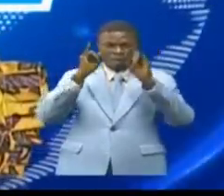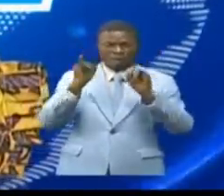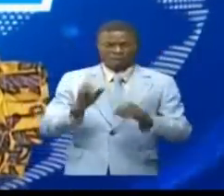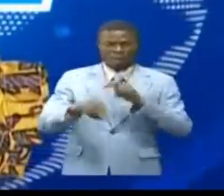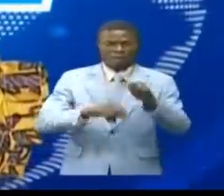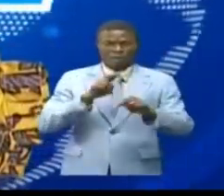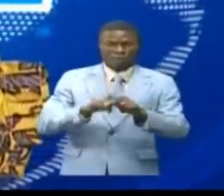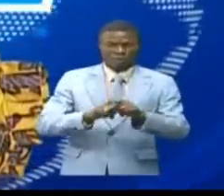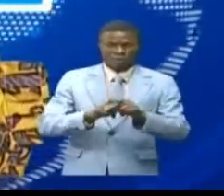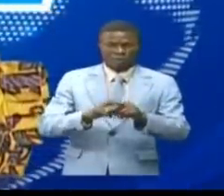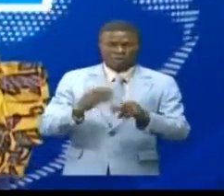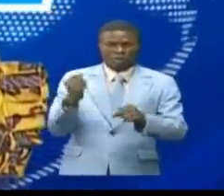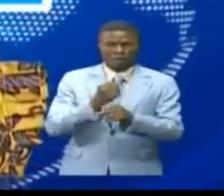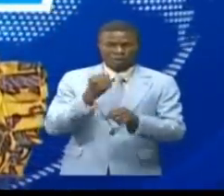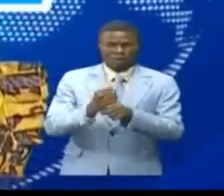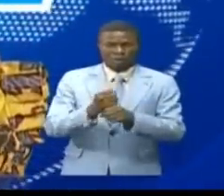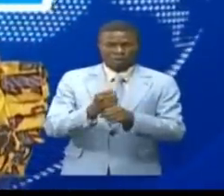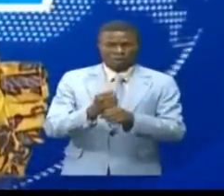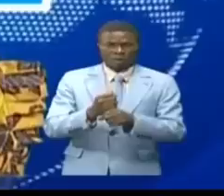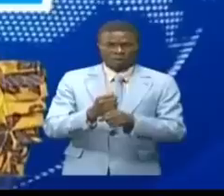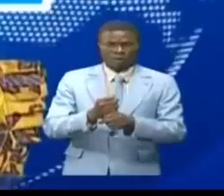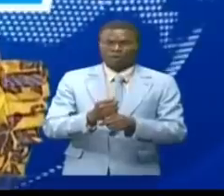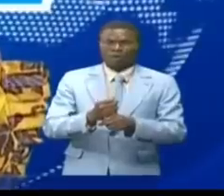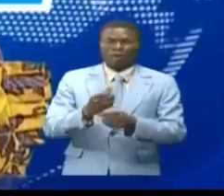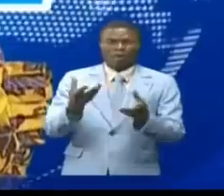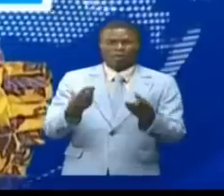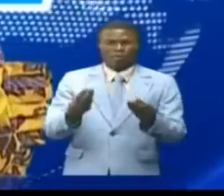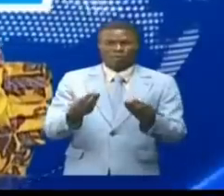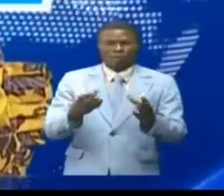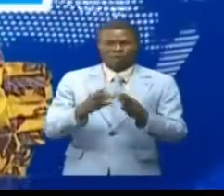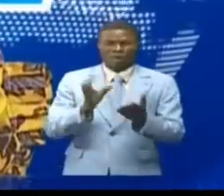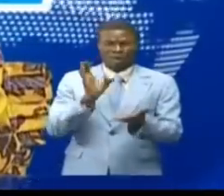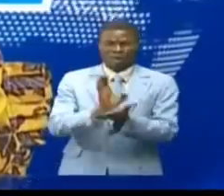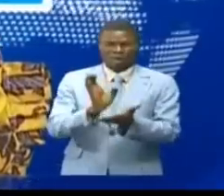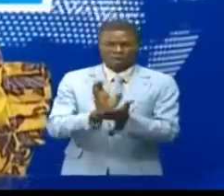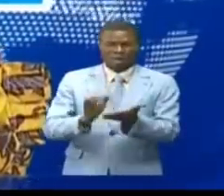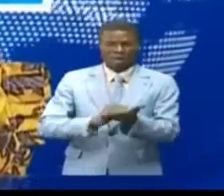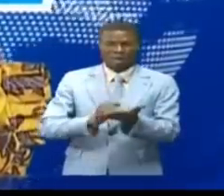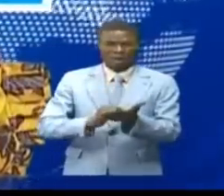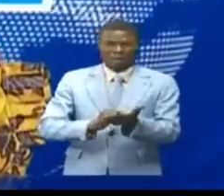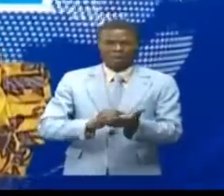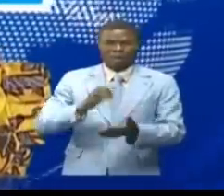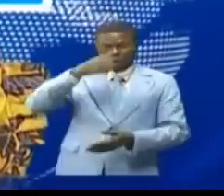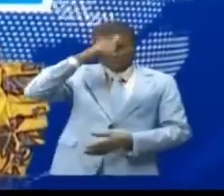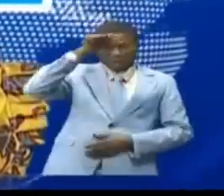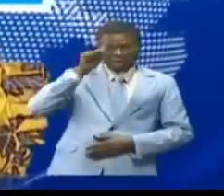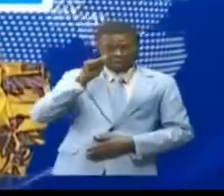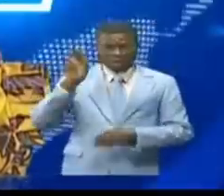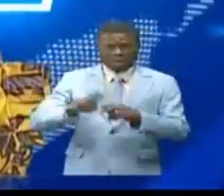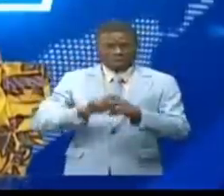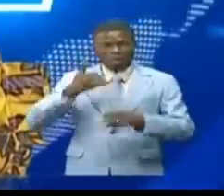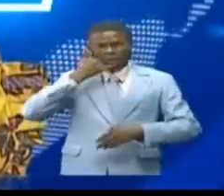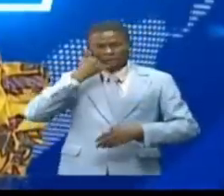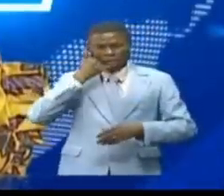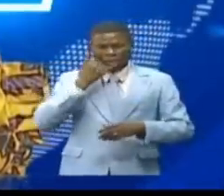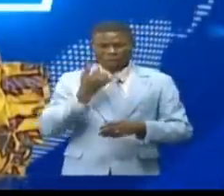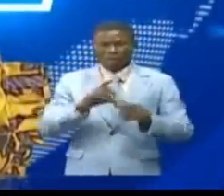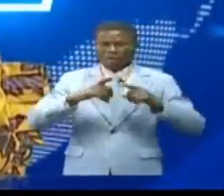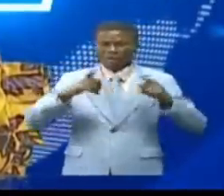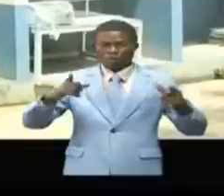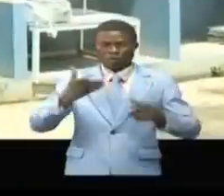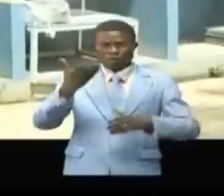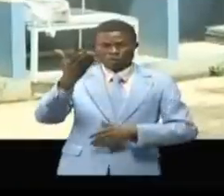nationale. L'opération est facile avec la carte SIM Airtel en utilisant le téléphone Android. Rodé